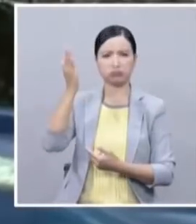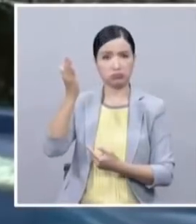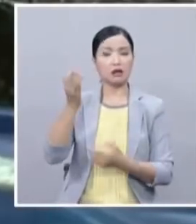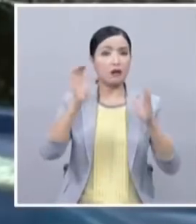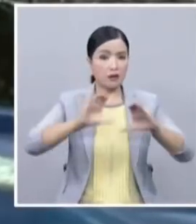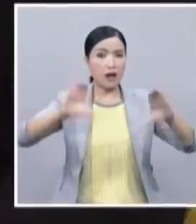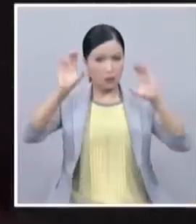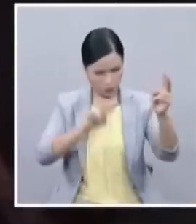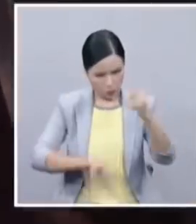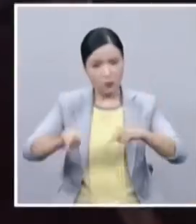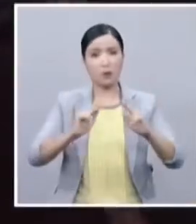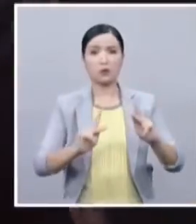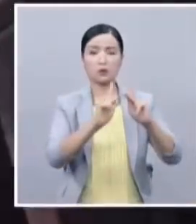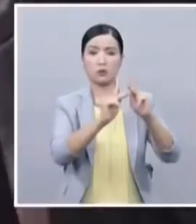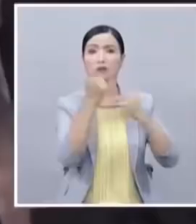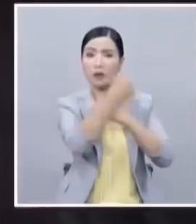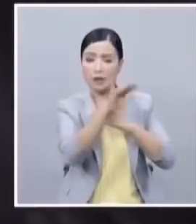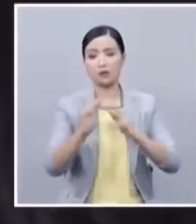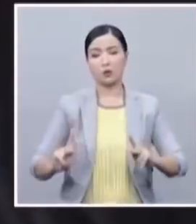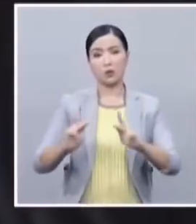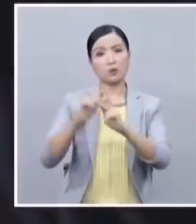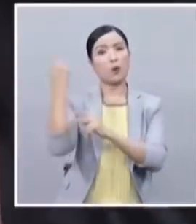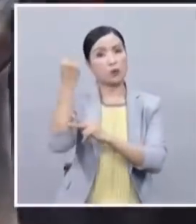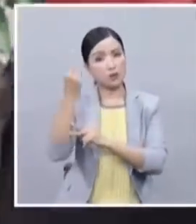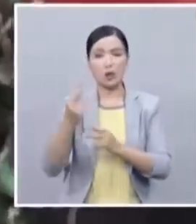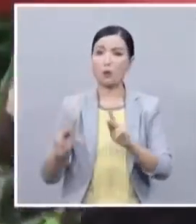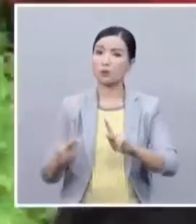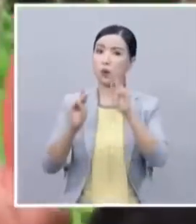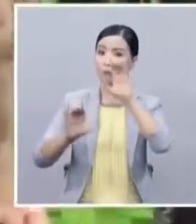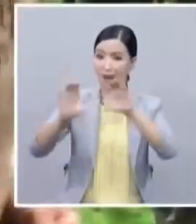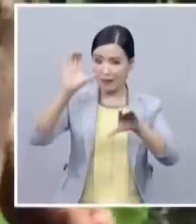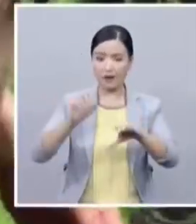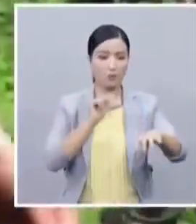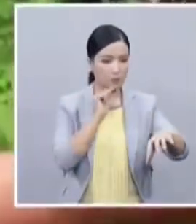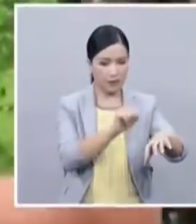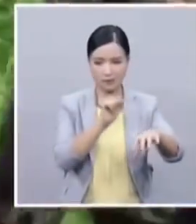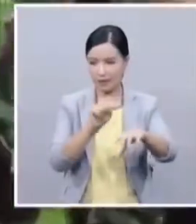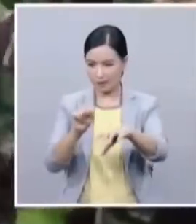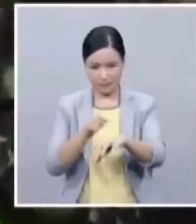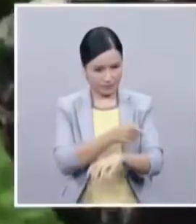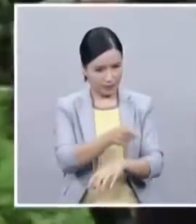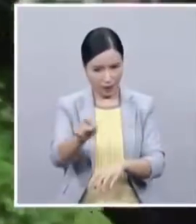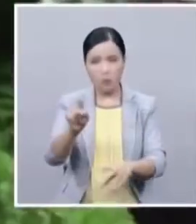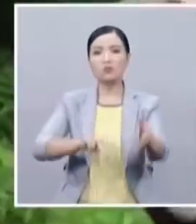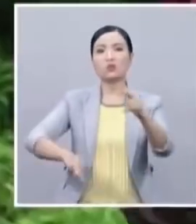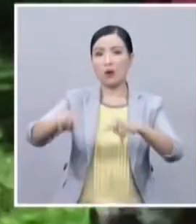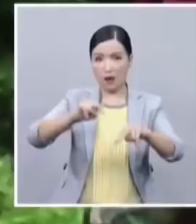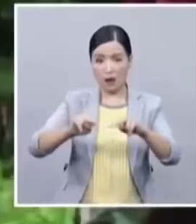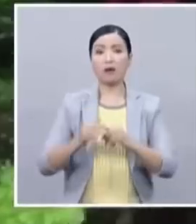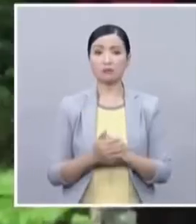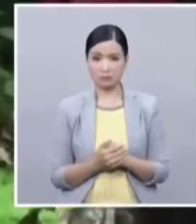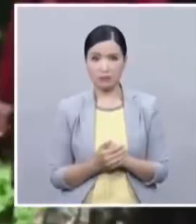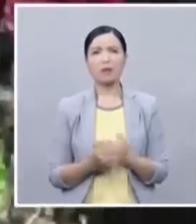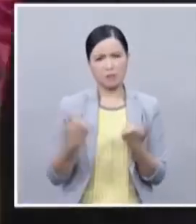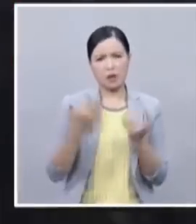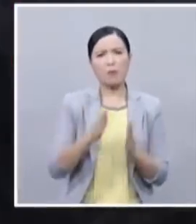โดยกระทรวงการต่างประเทศกระทรวงการท่องเที่ยวและกระทรวงมหาดไทยแล้วนะครับในขณะนี้ได้สั่งการไปเรียบร้อยแล้วหลายคนก็อาจจะติดภารกิจต้อง